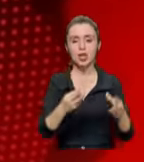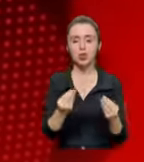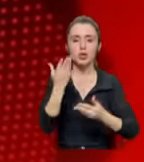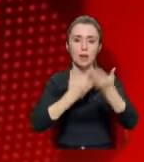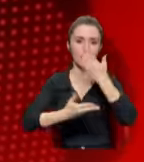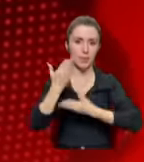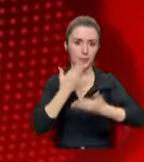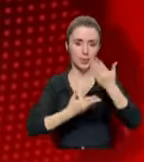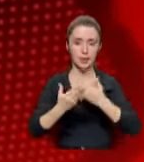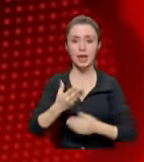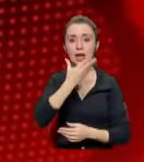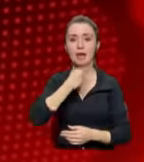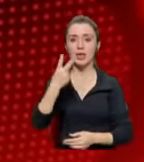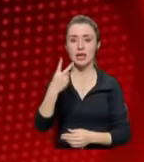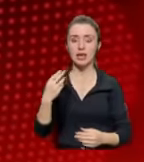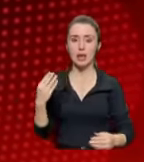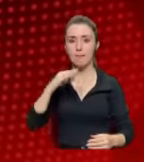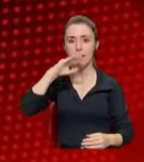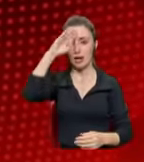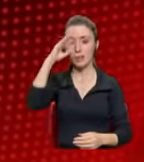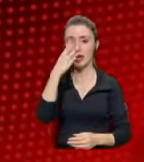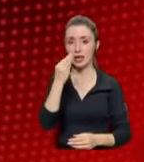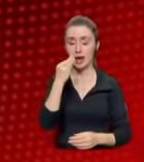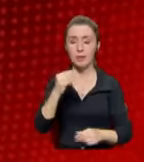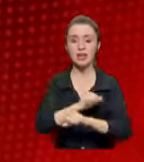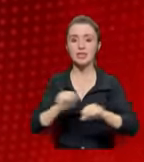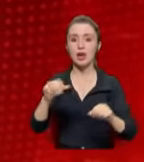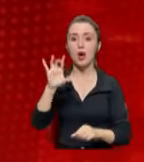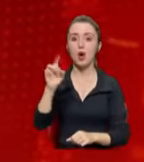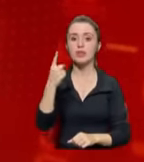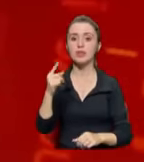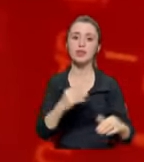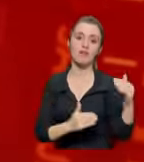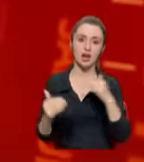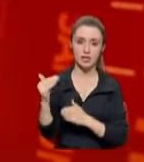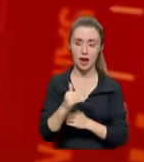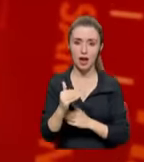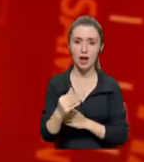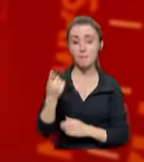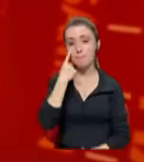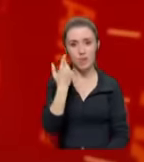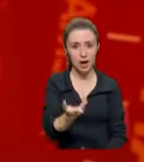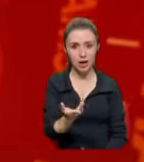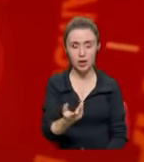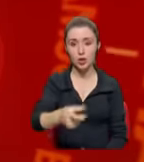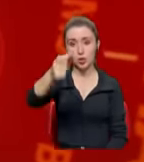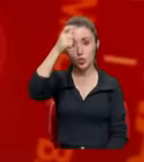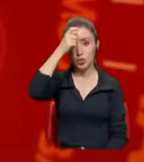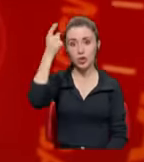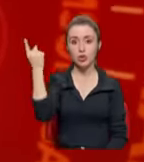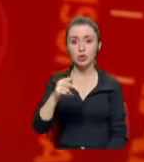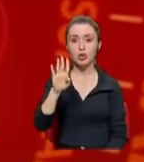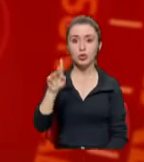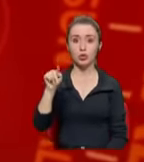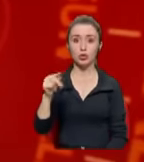açıklamış emeklinin iki bayram ikramiyesi kaybı 15.000 liradan fazla ama baksanız ülkemiz %